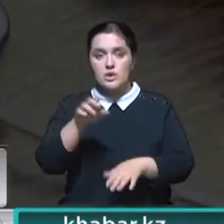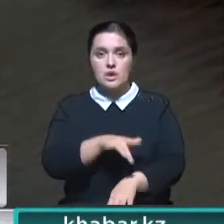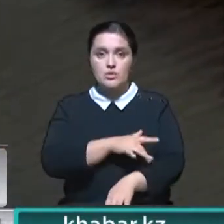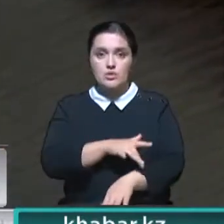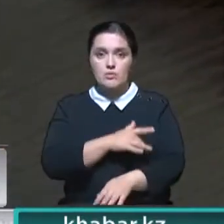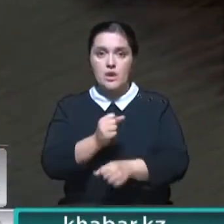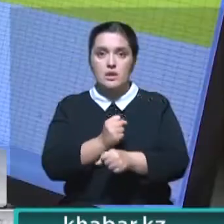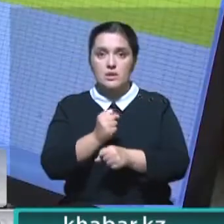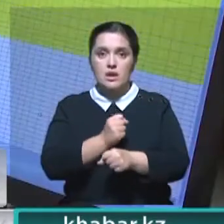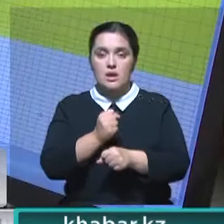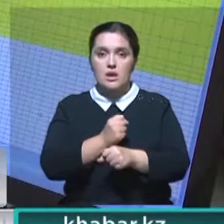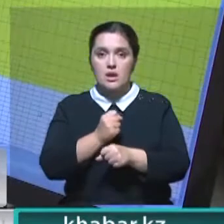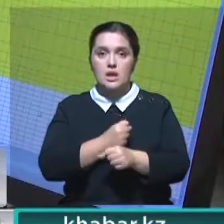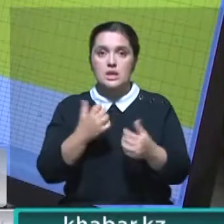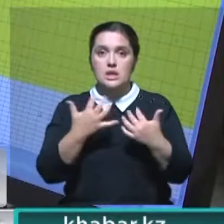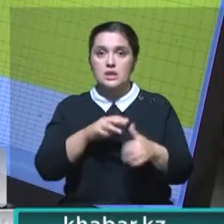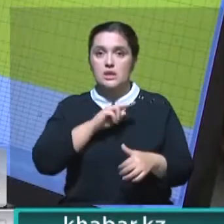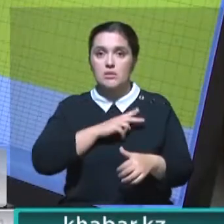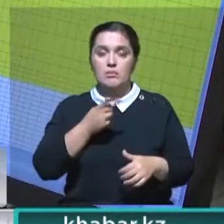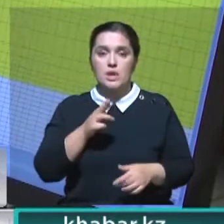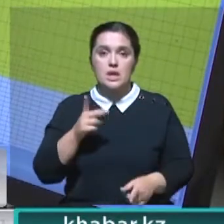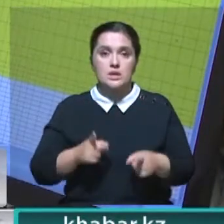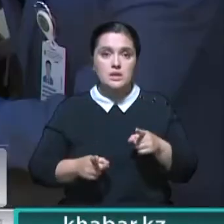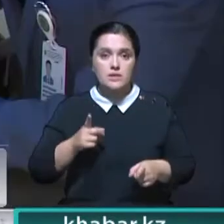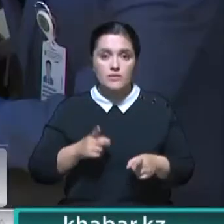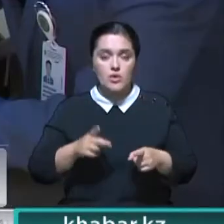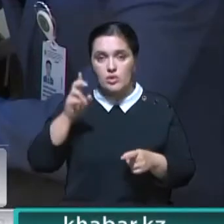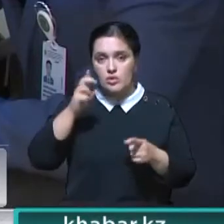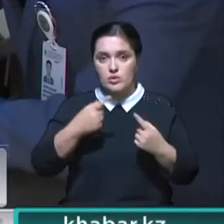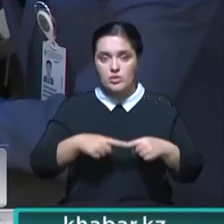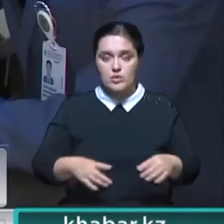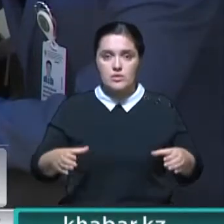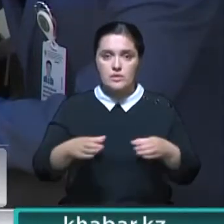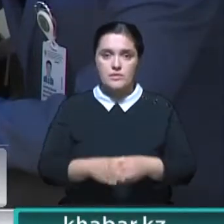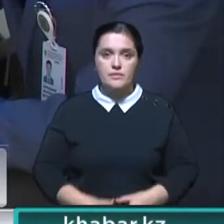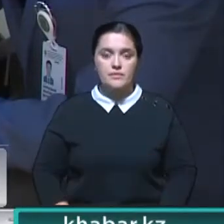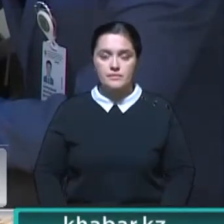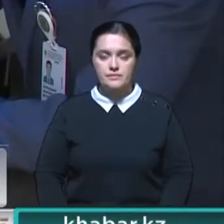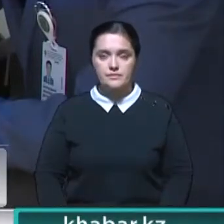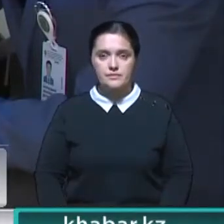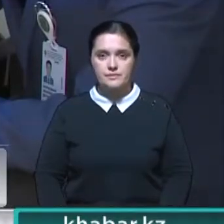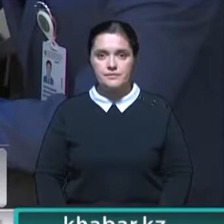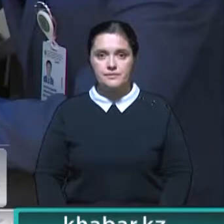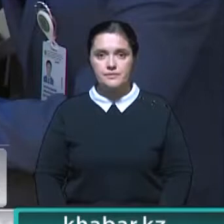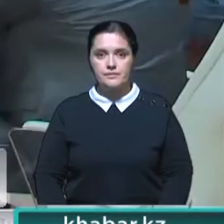госслужбы разрабатывают новые критерии оценки работы для действующих сотрудников госорганов.